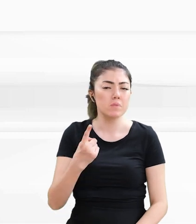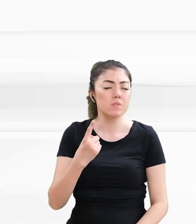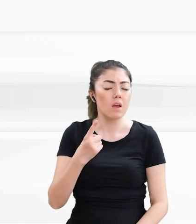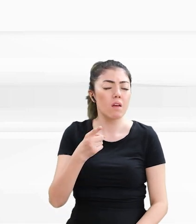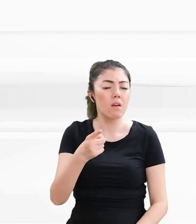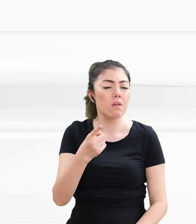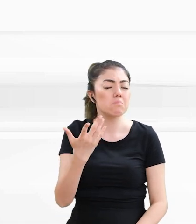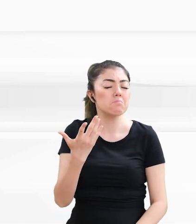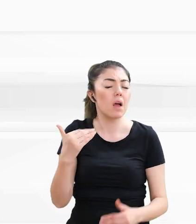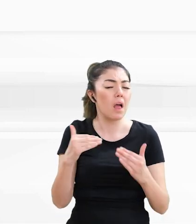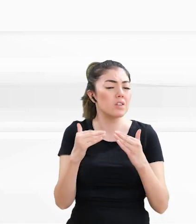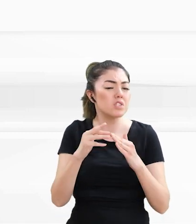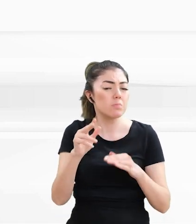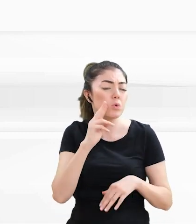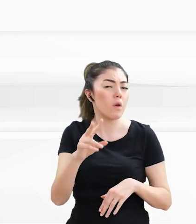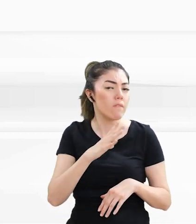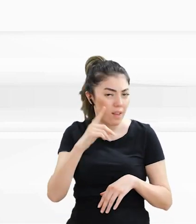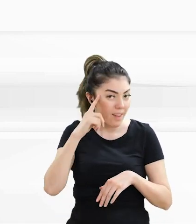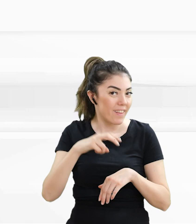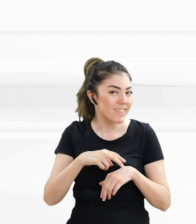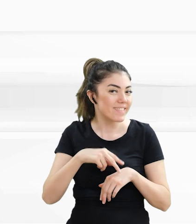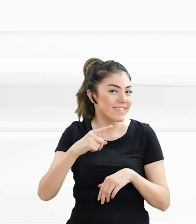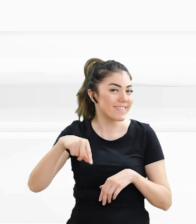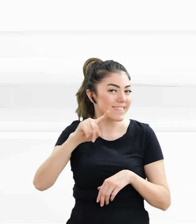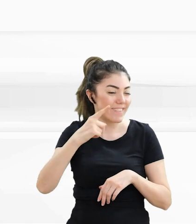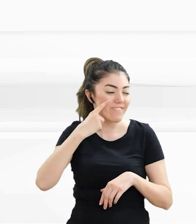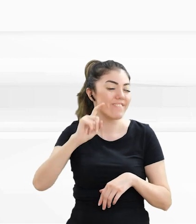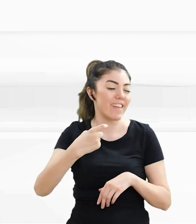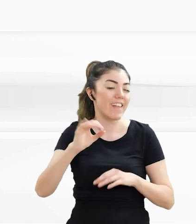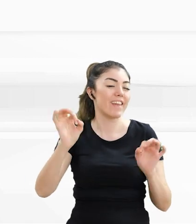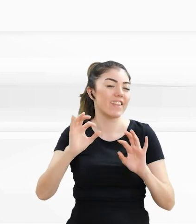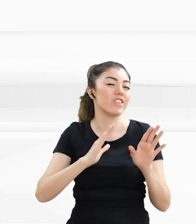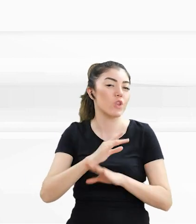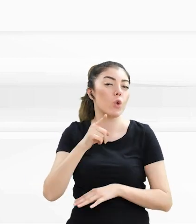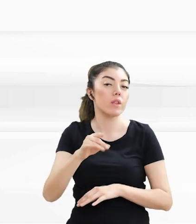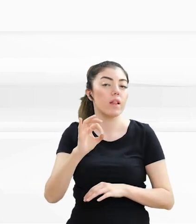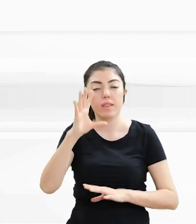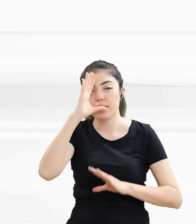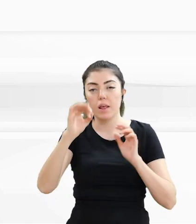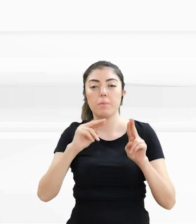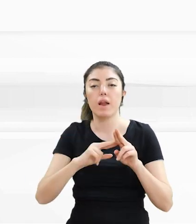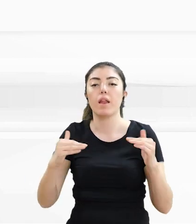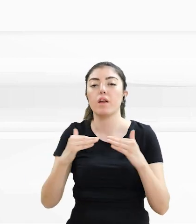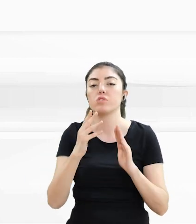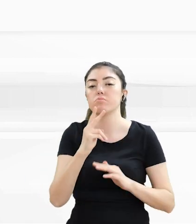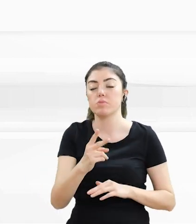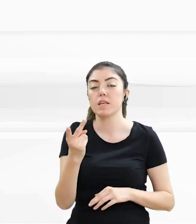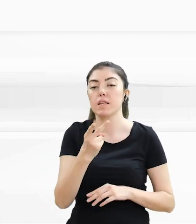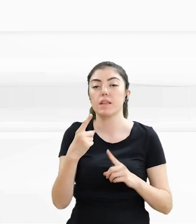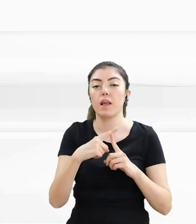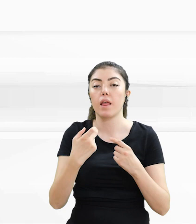tanıdık bir şey olarak bir Öyle değil mi Bir özdeşlik gibi görüyorum Siz Hatırladınız mı Hemen fark ettim Evet bu bir tam kare özdeşliği